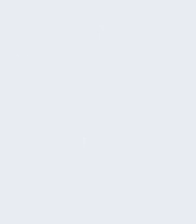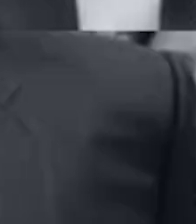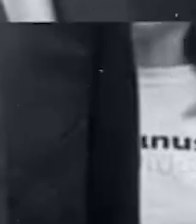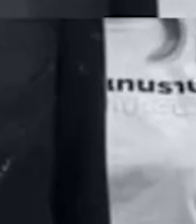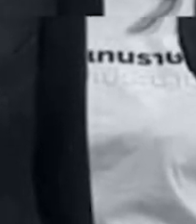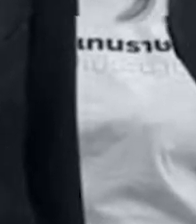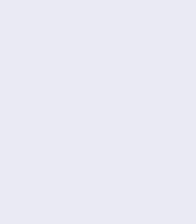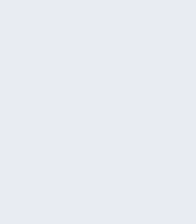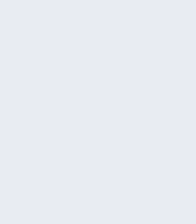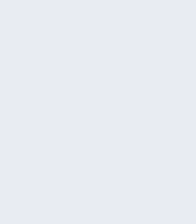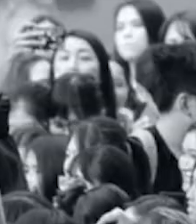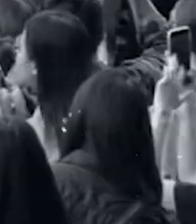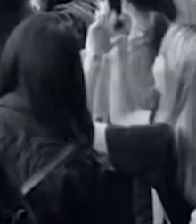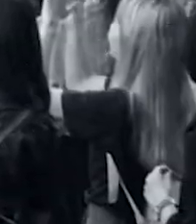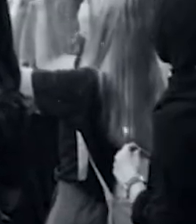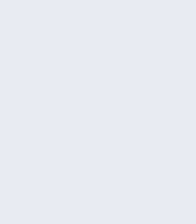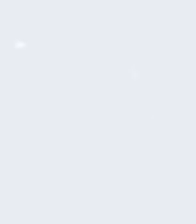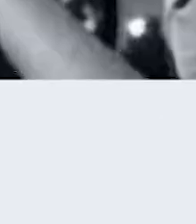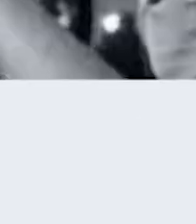ม.ค